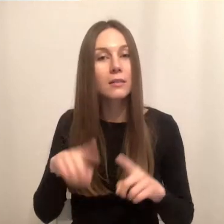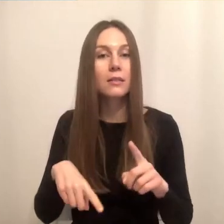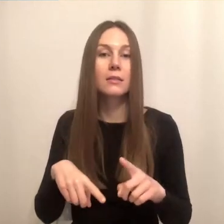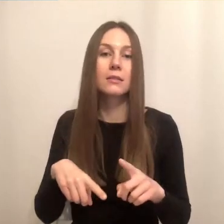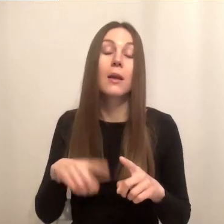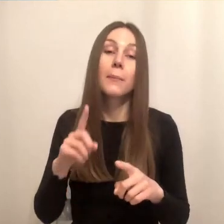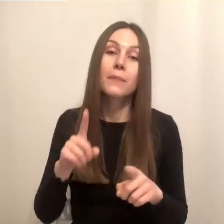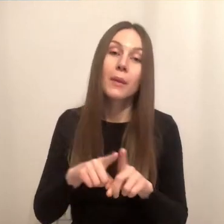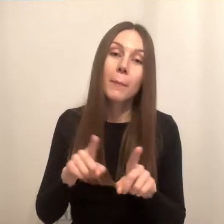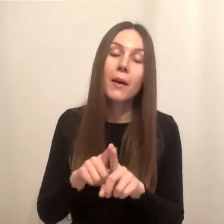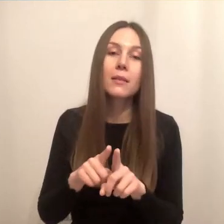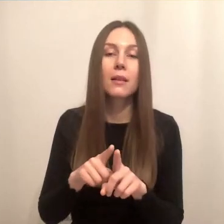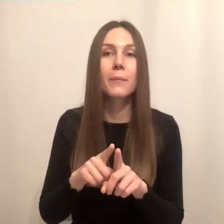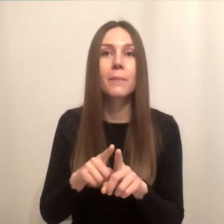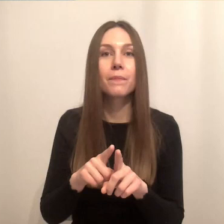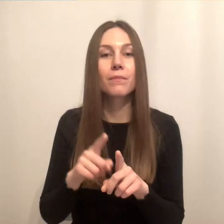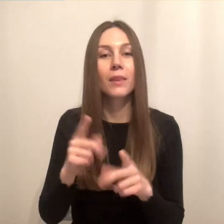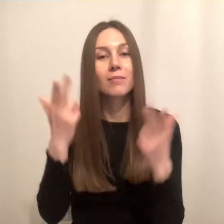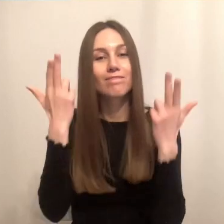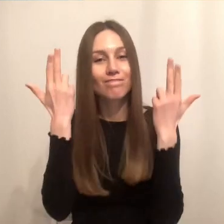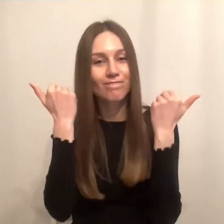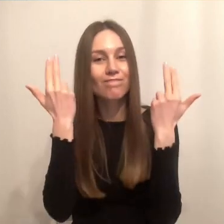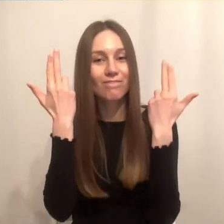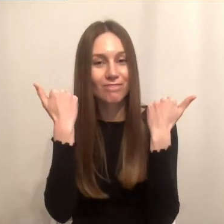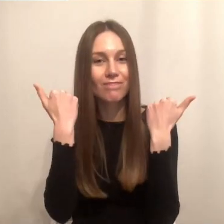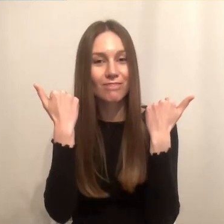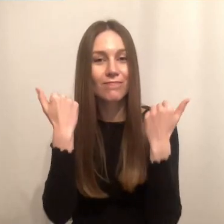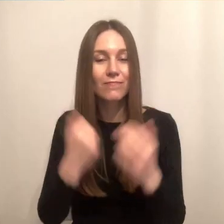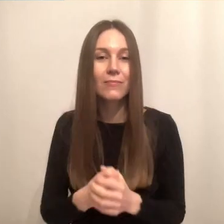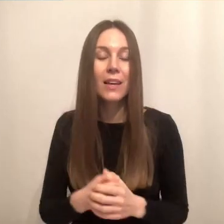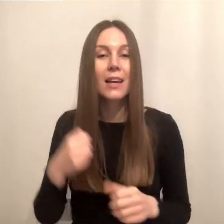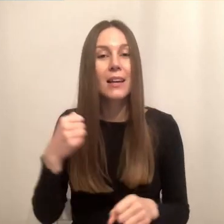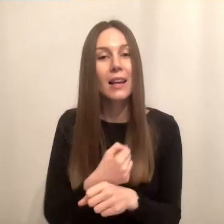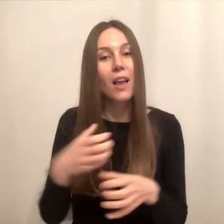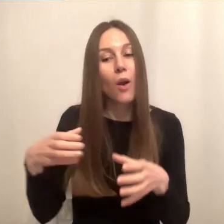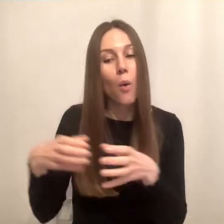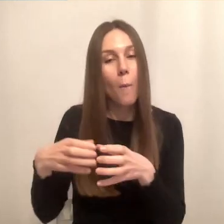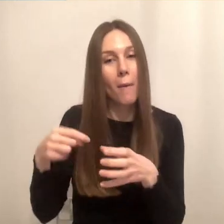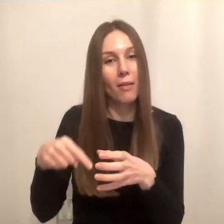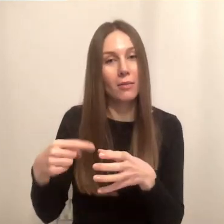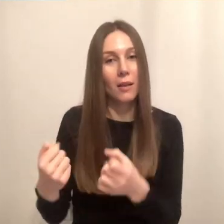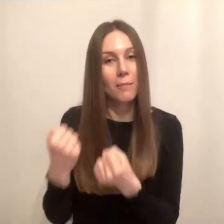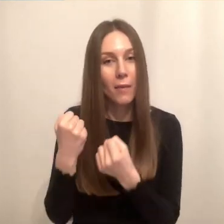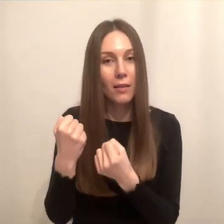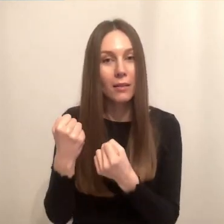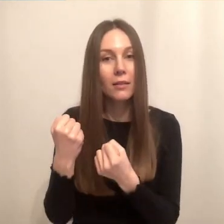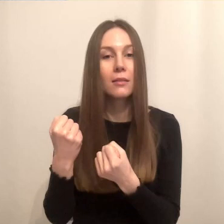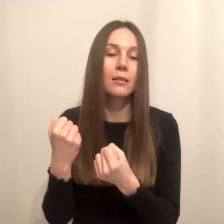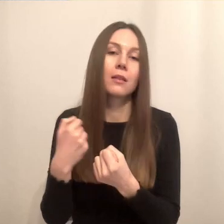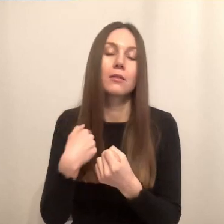būnu truputėlį nuolaidus ir kartais man reikia mano komandos paramos, kad turėti tvirtesnę poziciją.